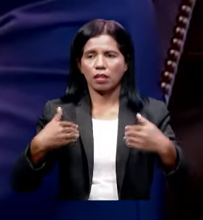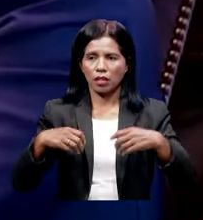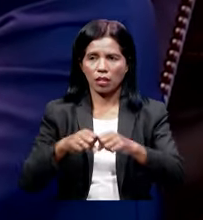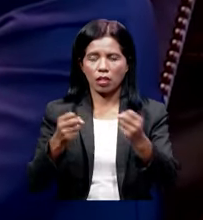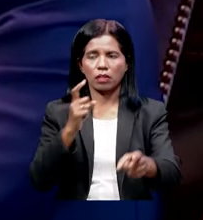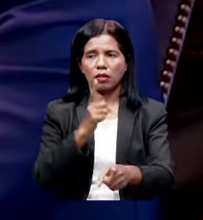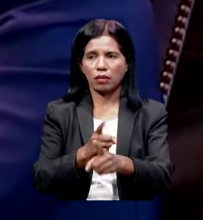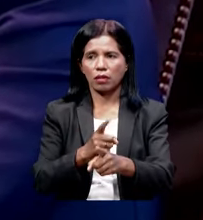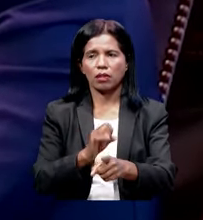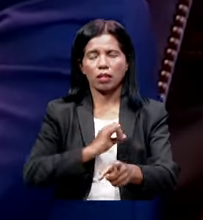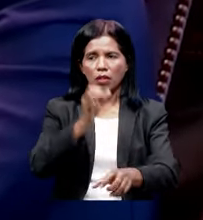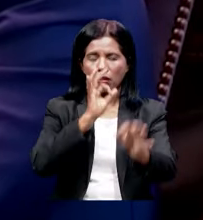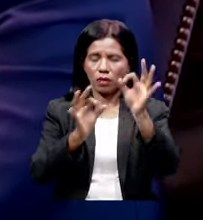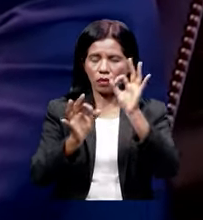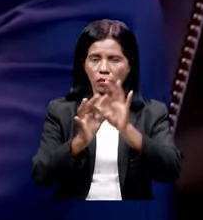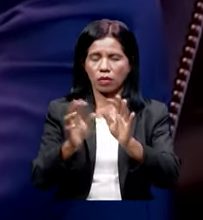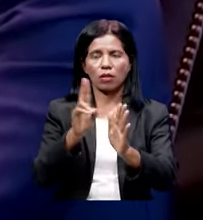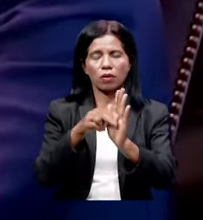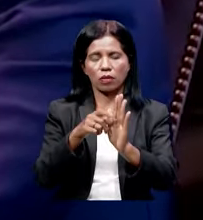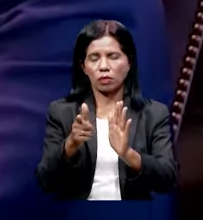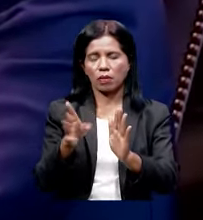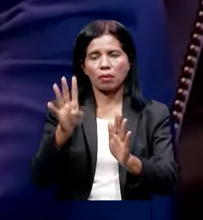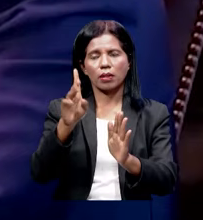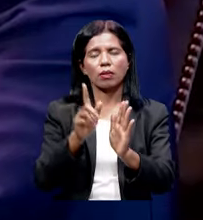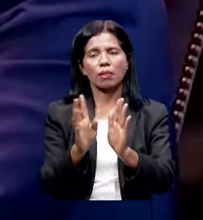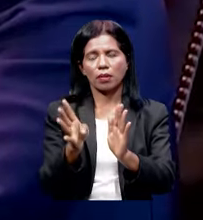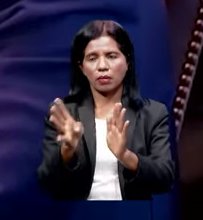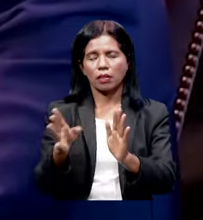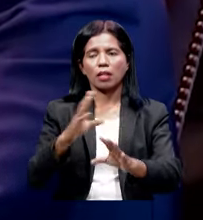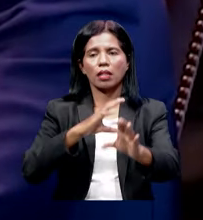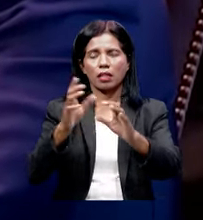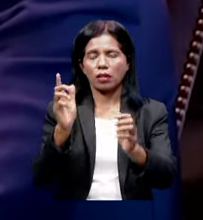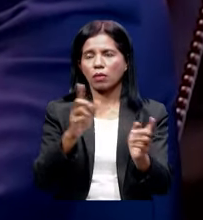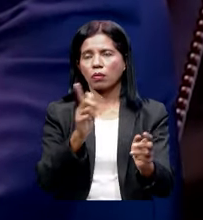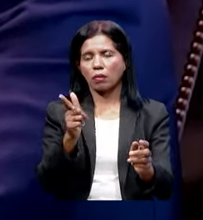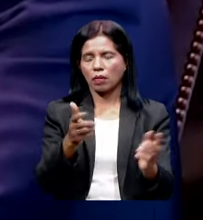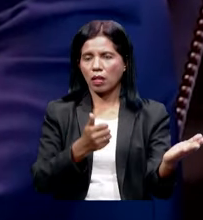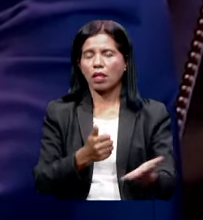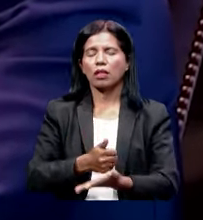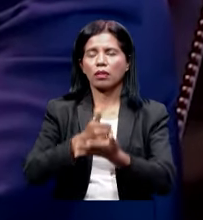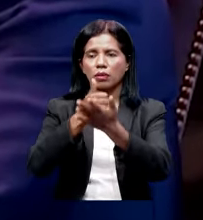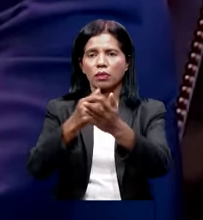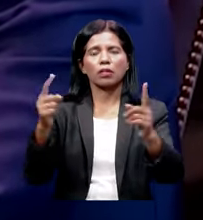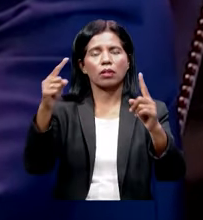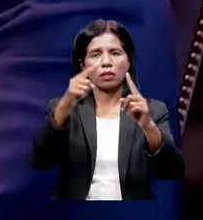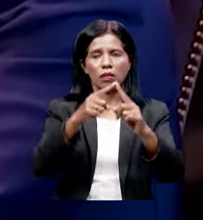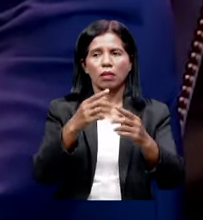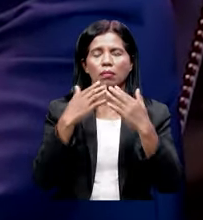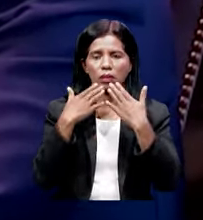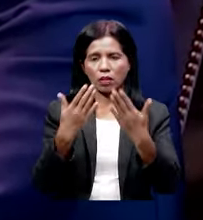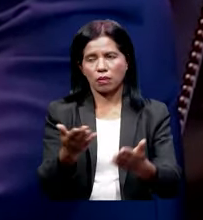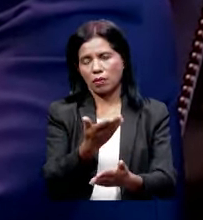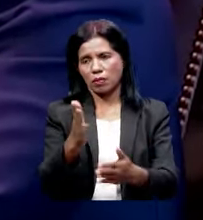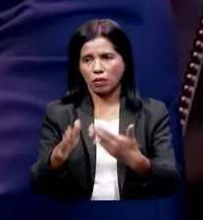ATBs. No hafiar kata ki oras ronulu resingha to hat nulu nilaran, kareta ronulu nebe transporta azuru monetaria seto. Obrigado bai mihutu.